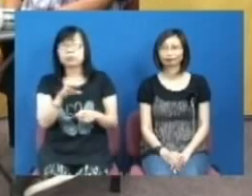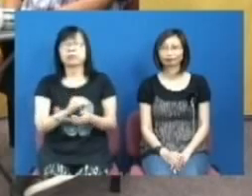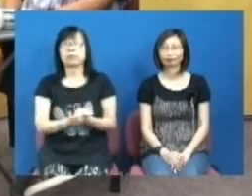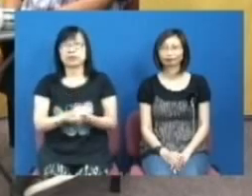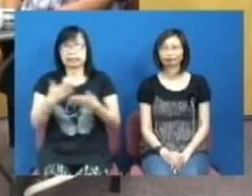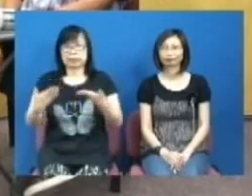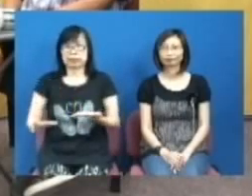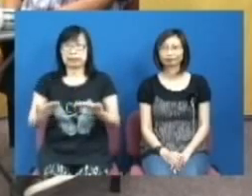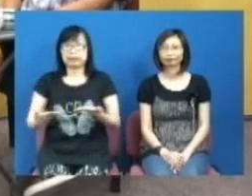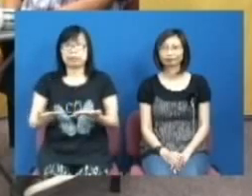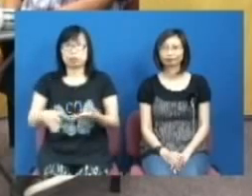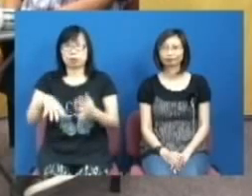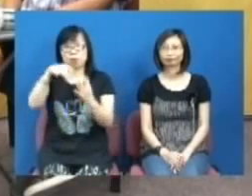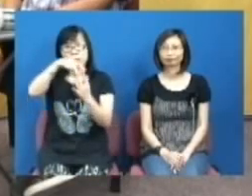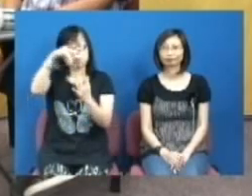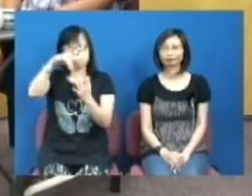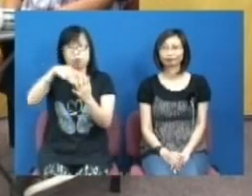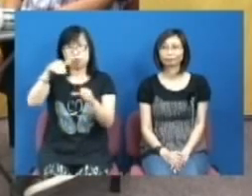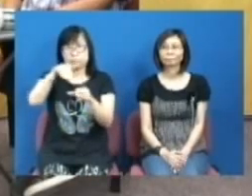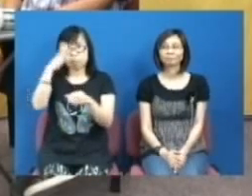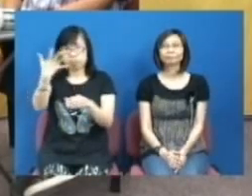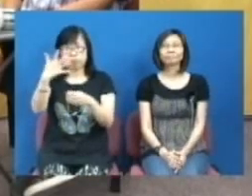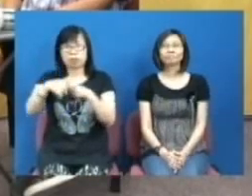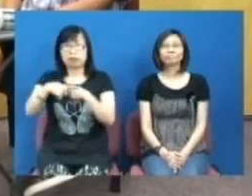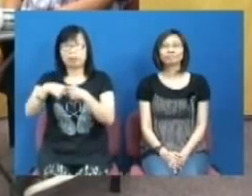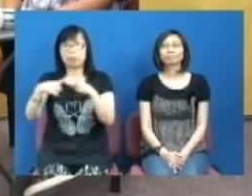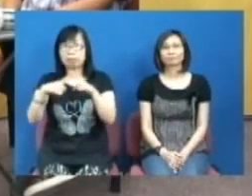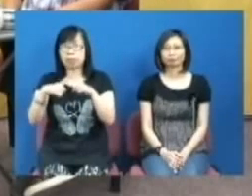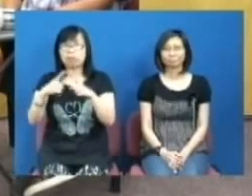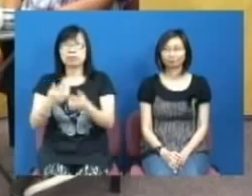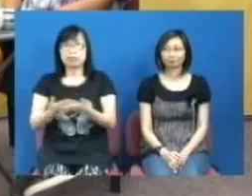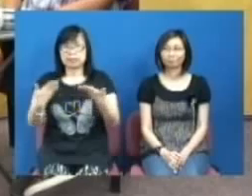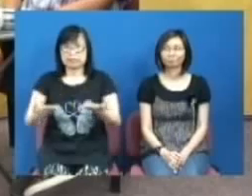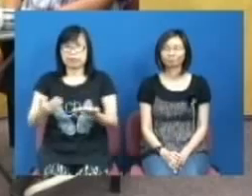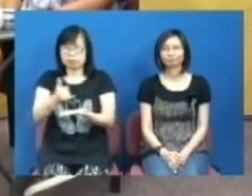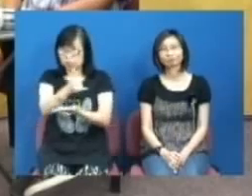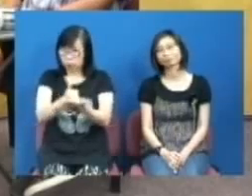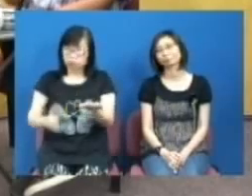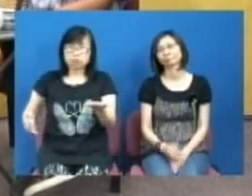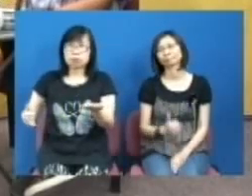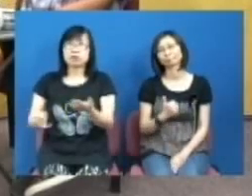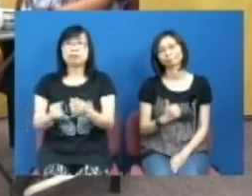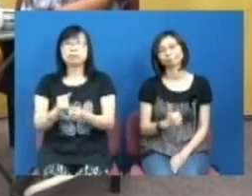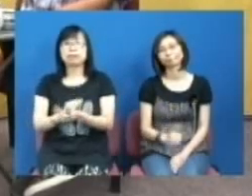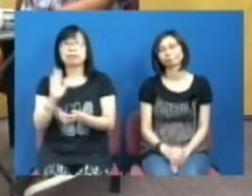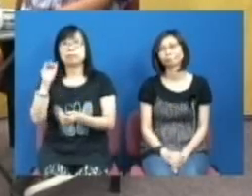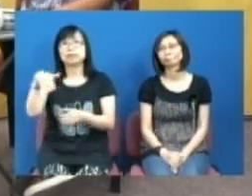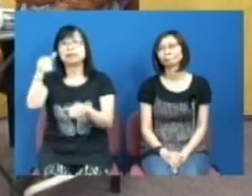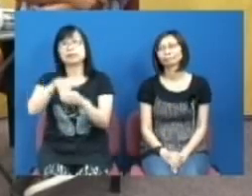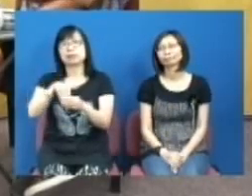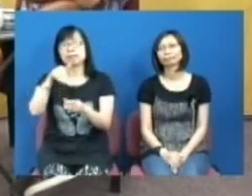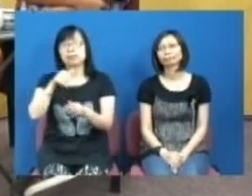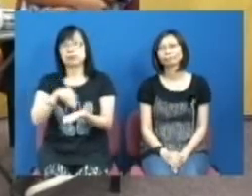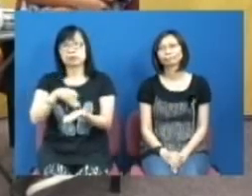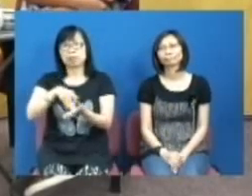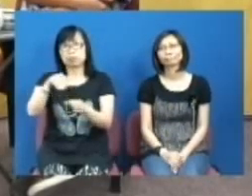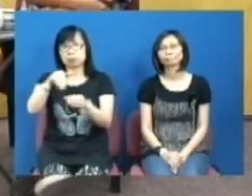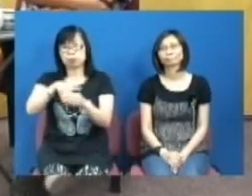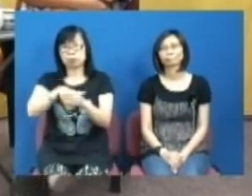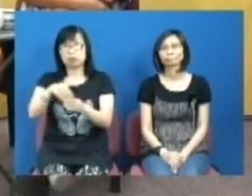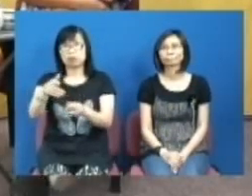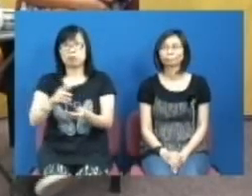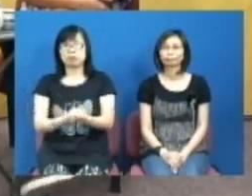然我哋選得咁過癮，不如唔好俾佢選啦。以後即係話自己辭職嘅人唔可以參選。咁因為梁美芬當然係啦，佢一個政